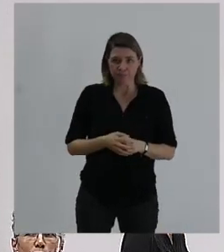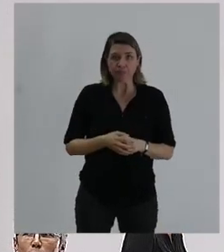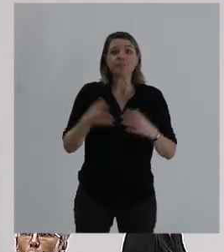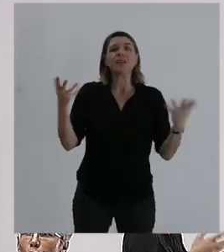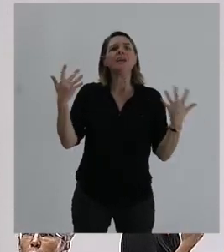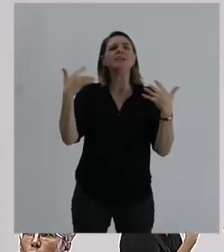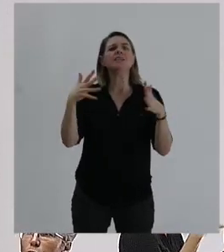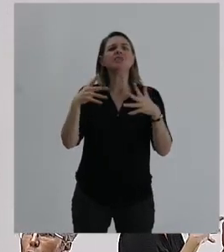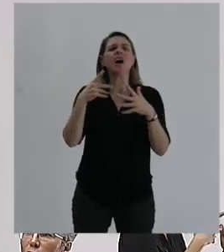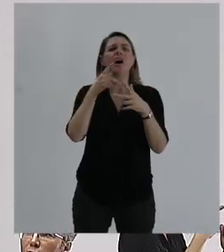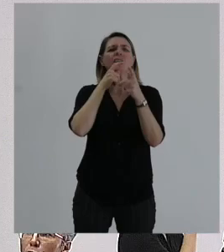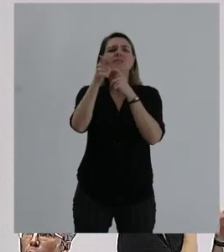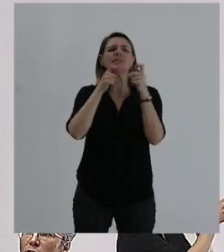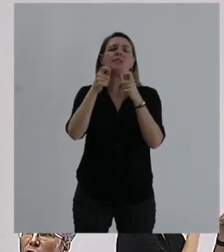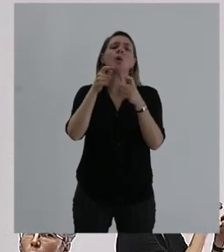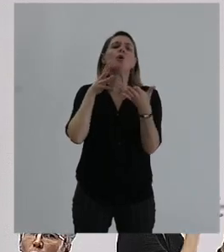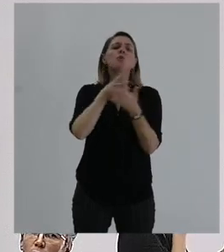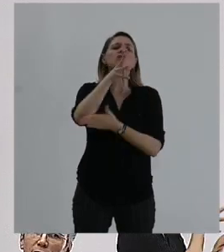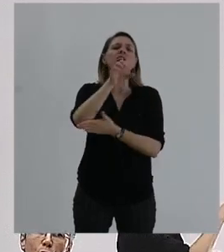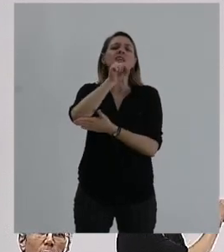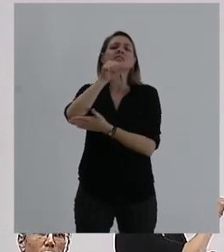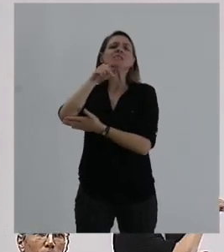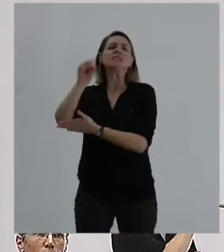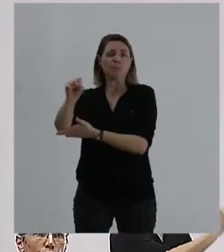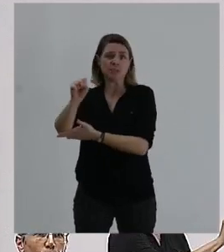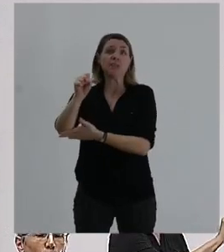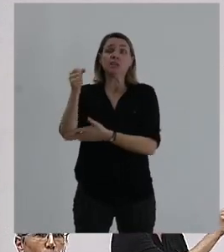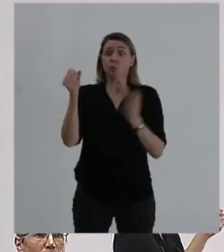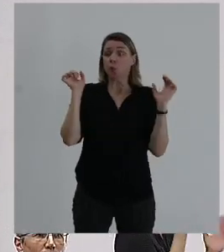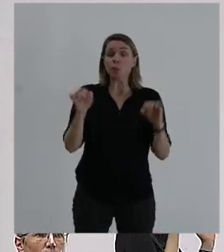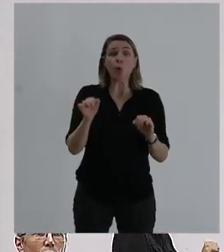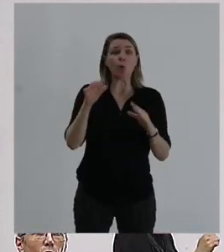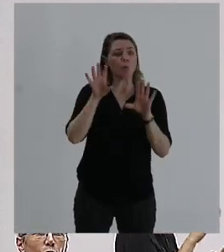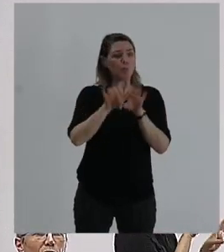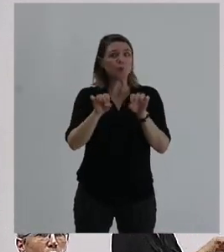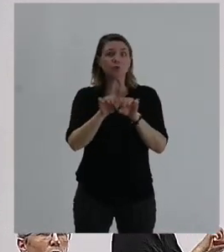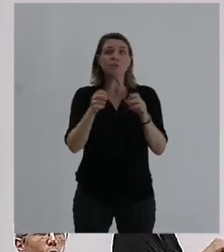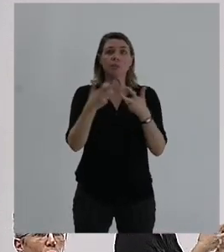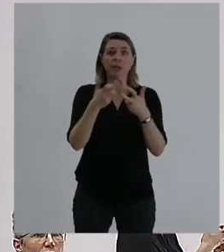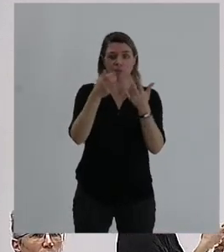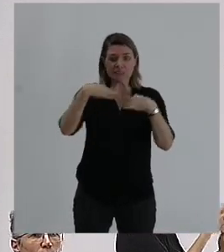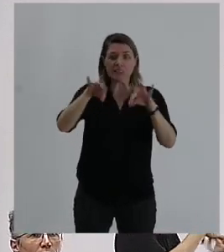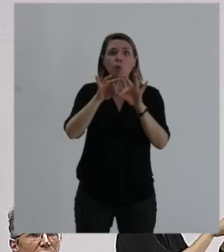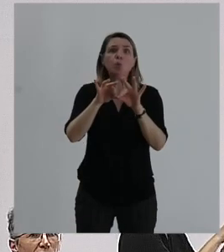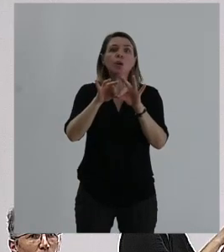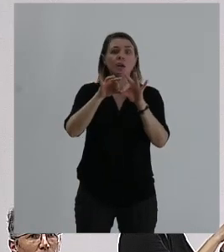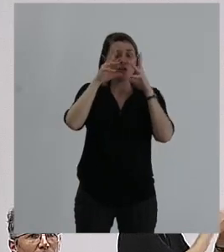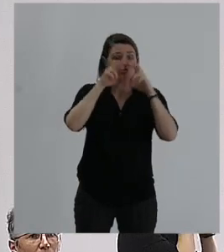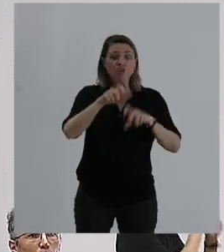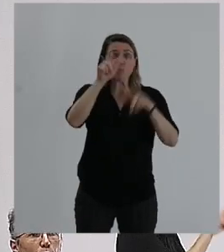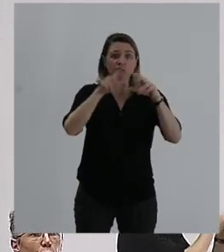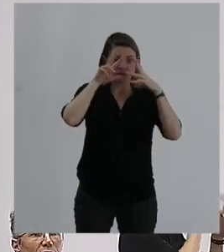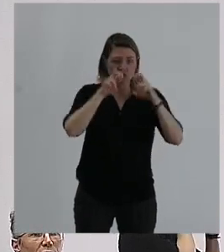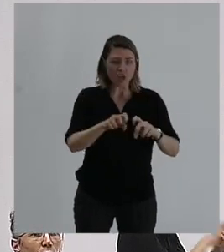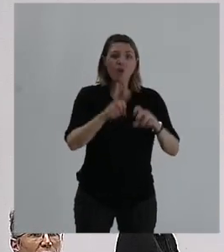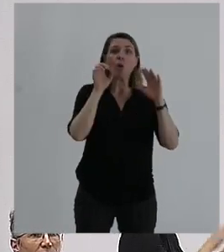nous avons évoqué au moment où nous parlions des projets SAPS, précisément d'être capable de produire une cellule, un groupe de chercheurs qui sera